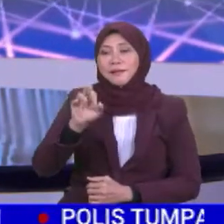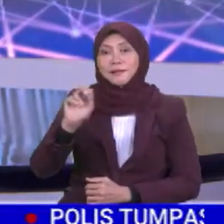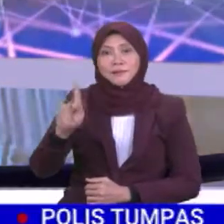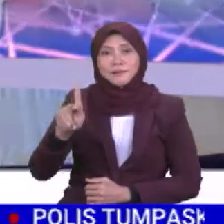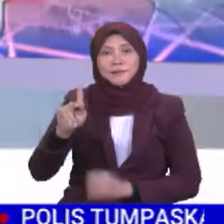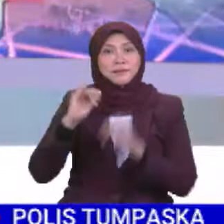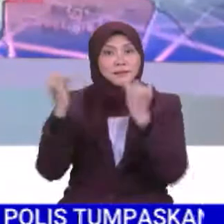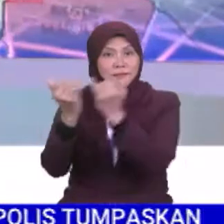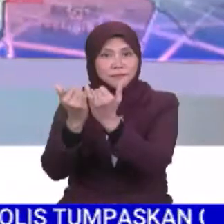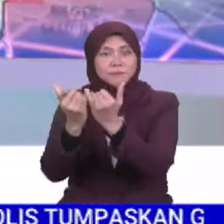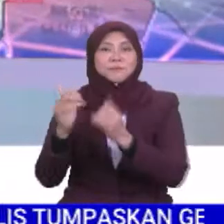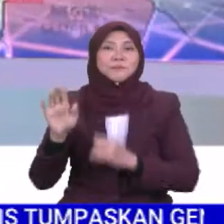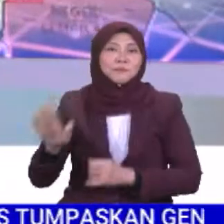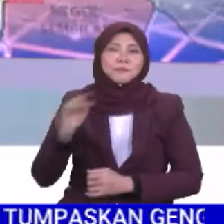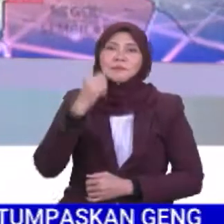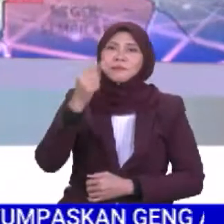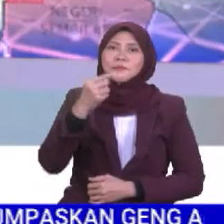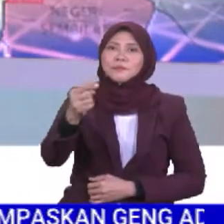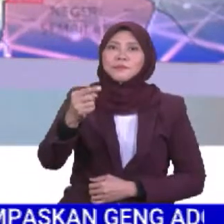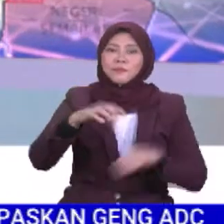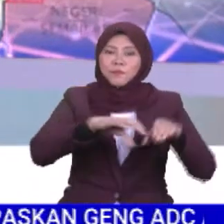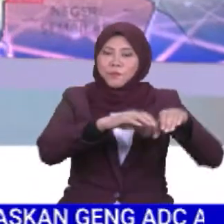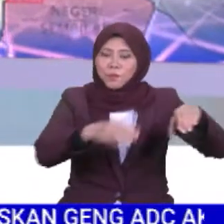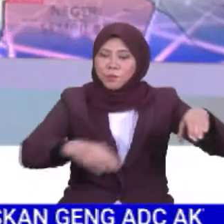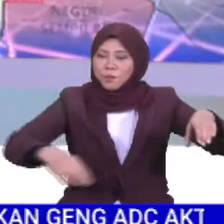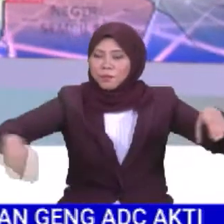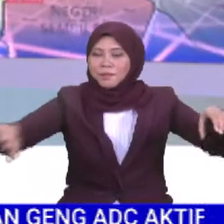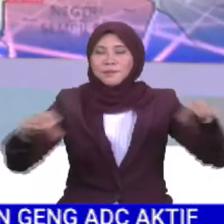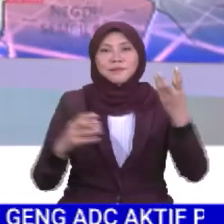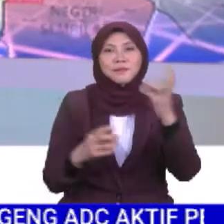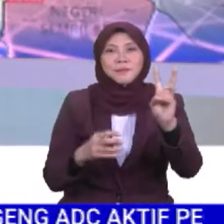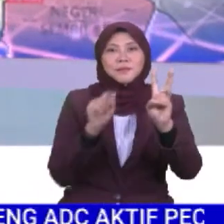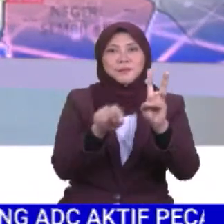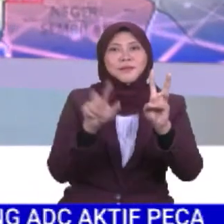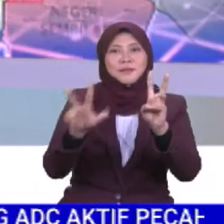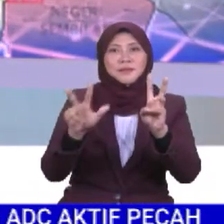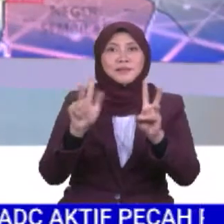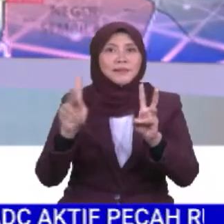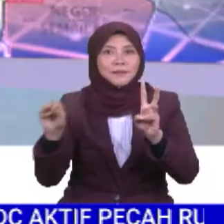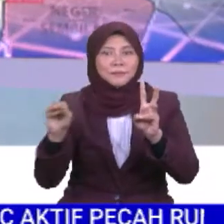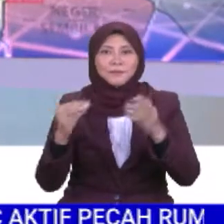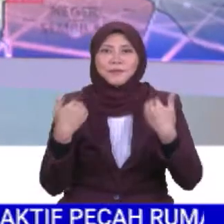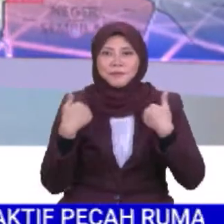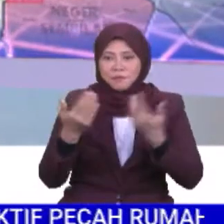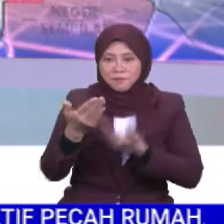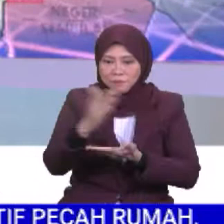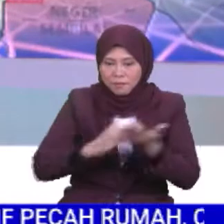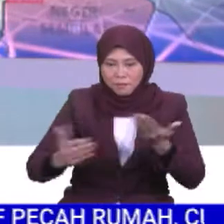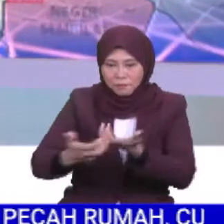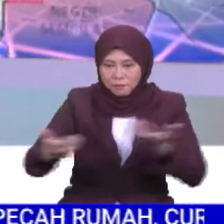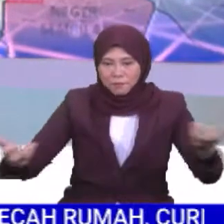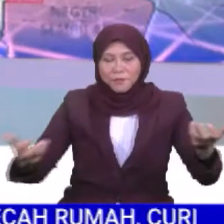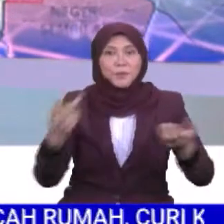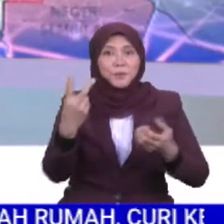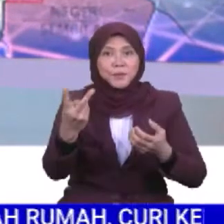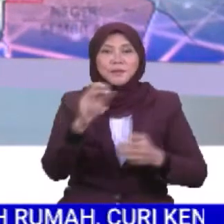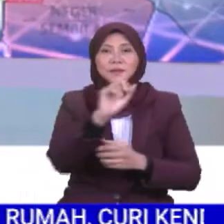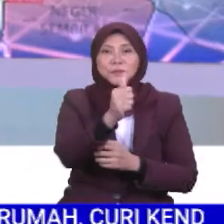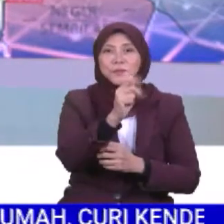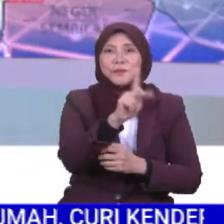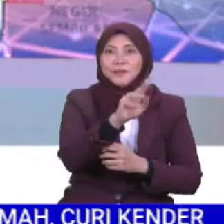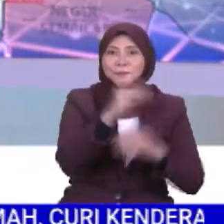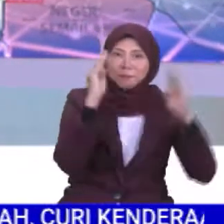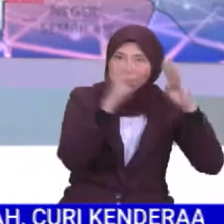abdurrazaq berkata terowong sepanjang 16263 cerita itu terbagi dua bagian yaitu 10